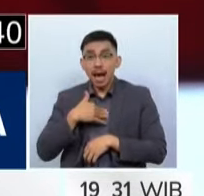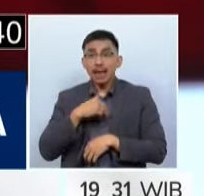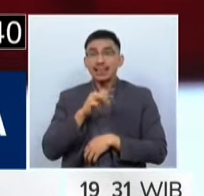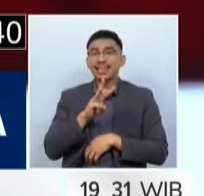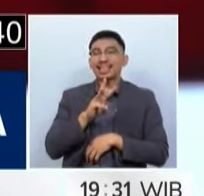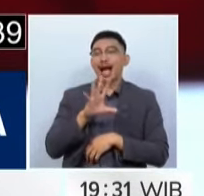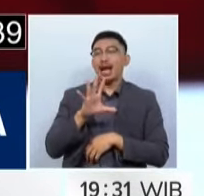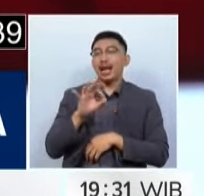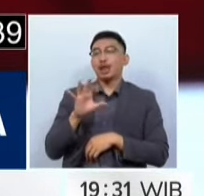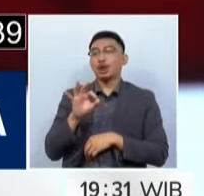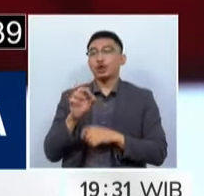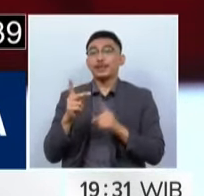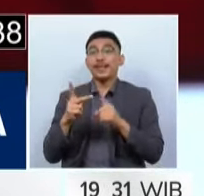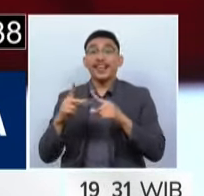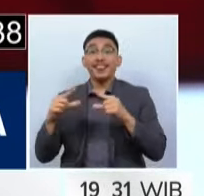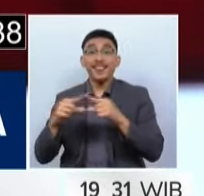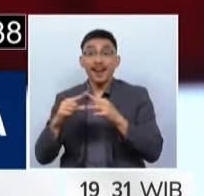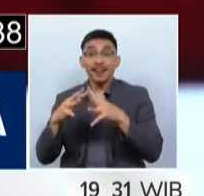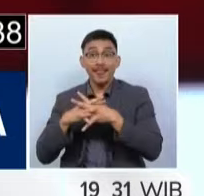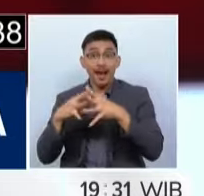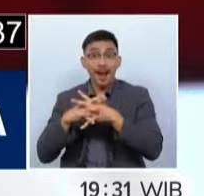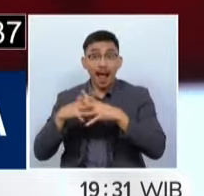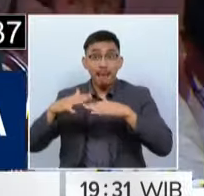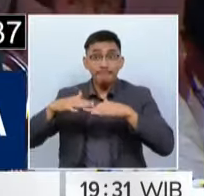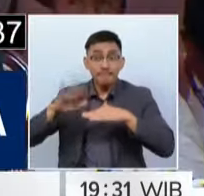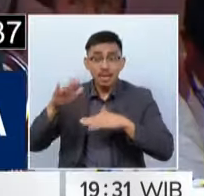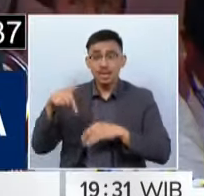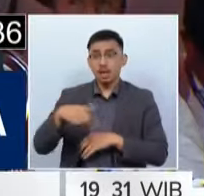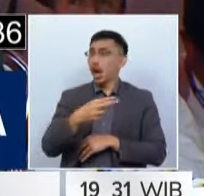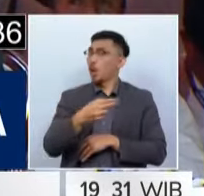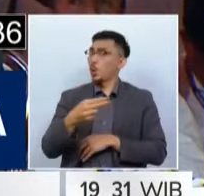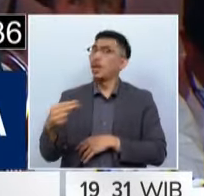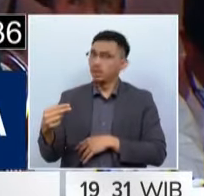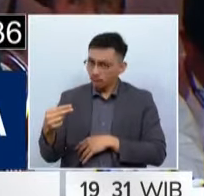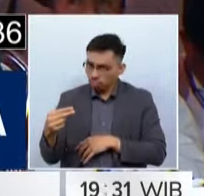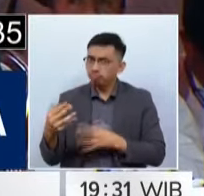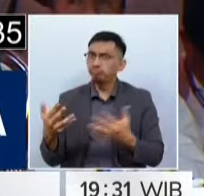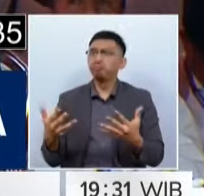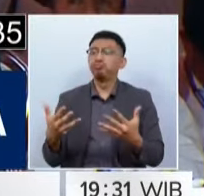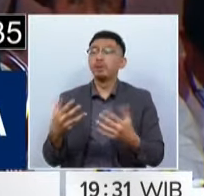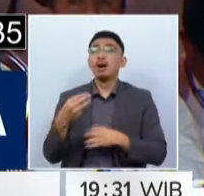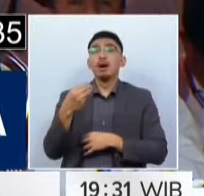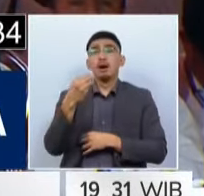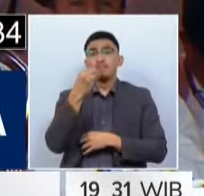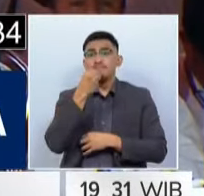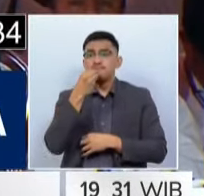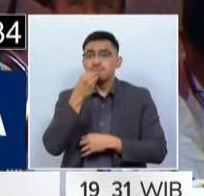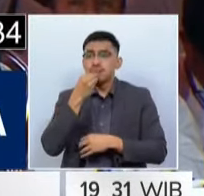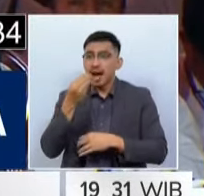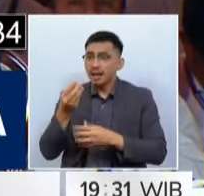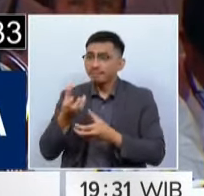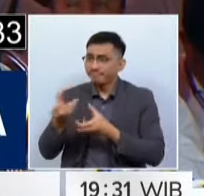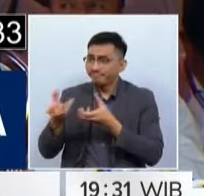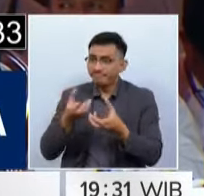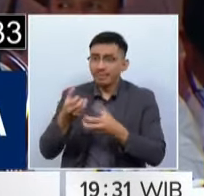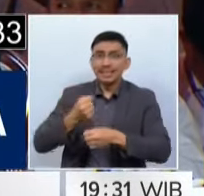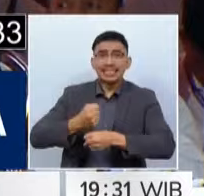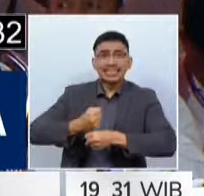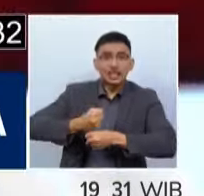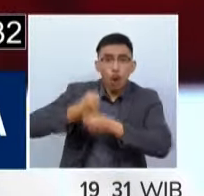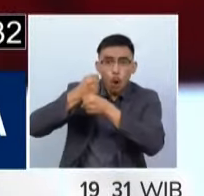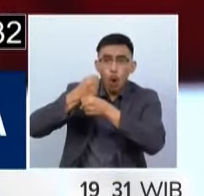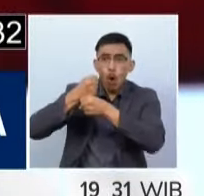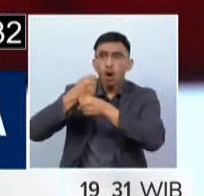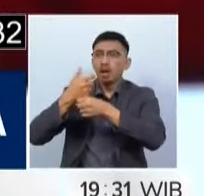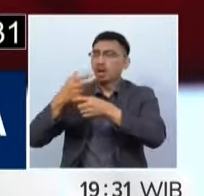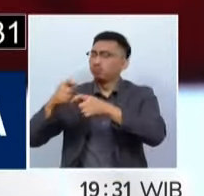ini harus diubah tambah lagi food Estate singkong yang menguntungkan kroni merusak lingkungan